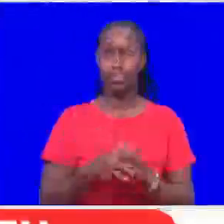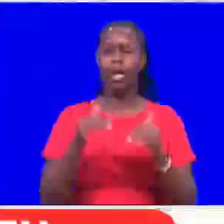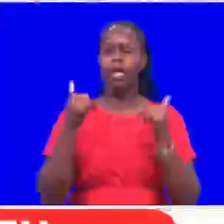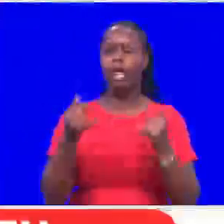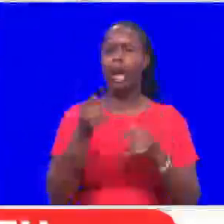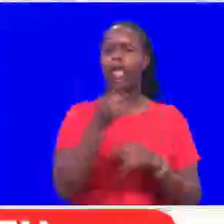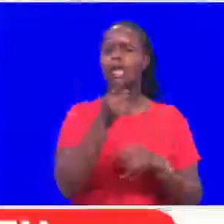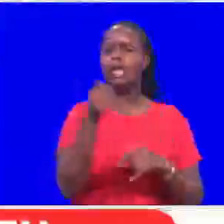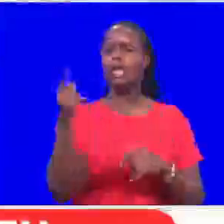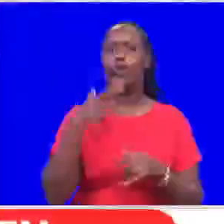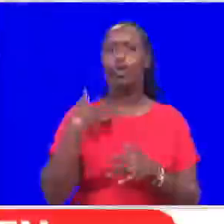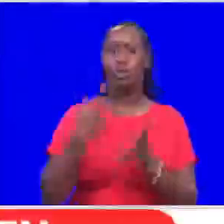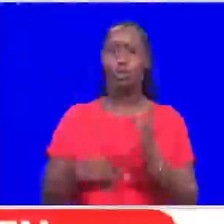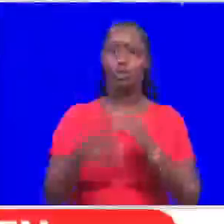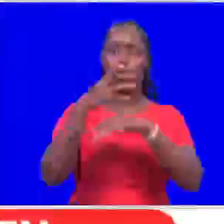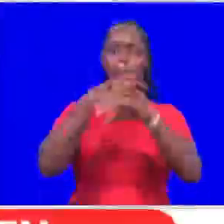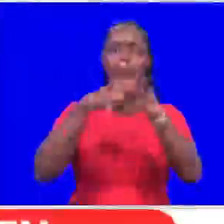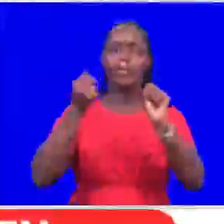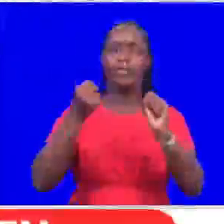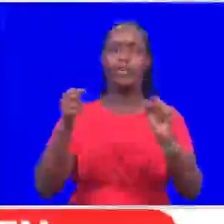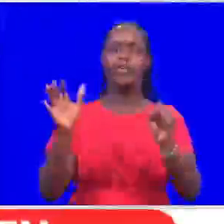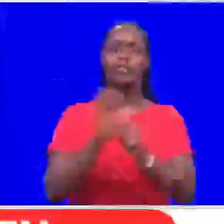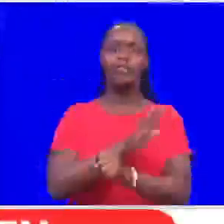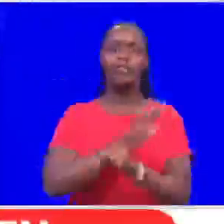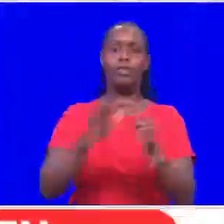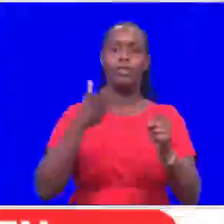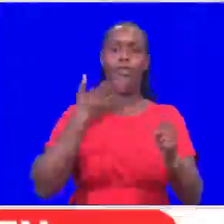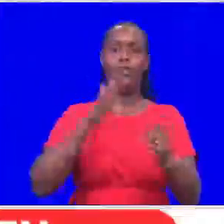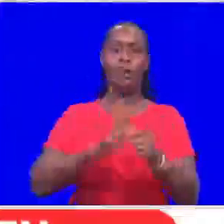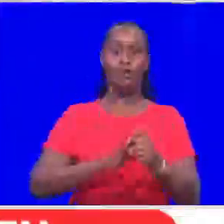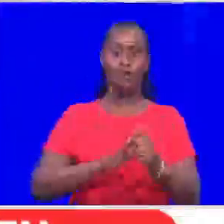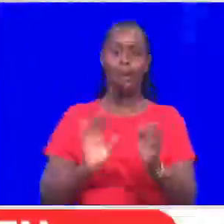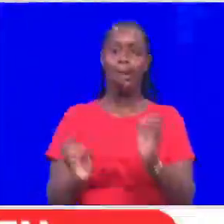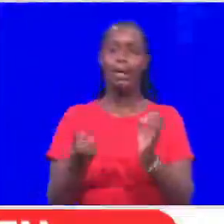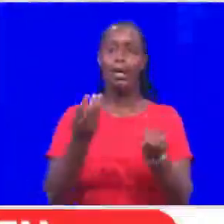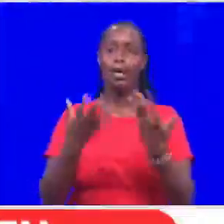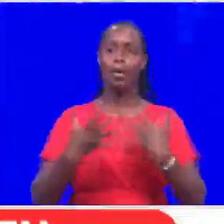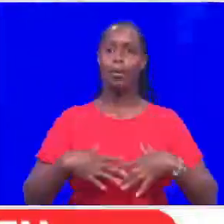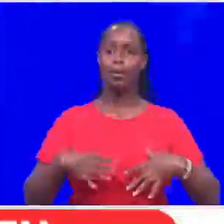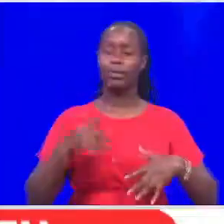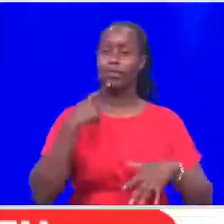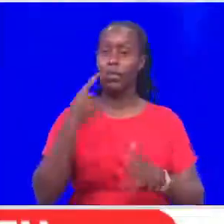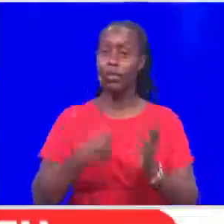rais kutimiza ahadi kwa wenyeji wa Baringo ya kuondoa majangili na